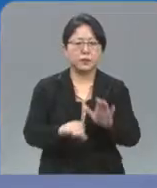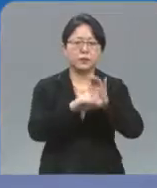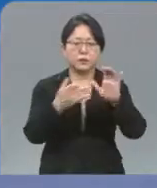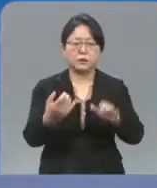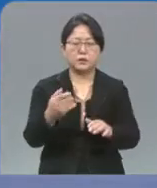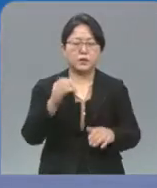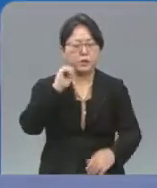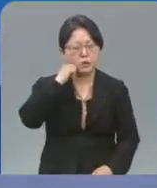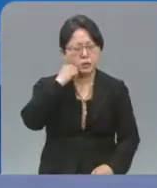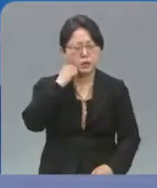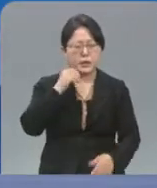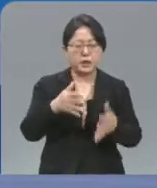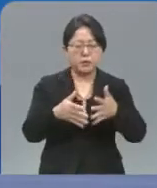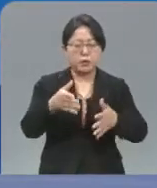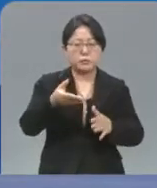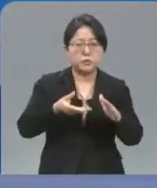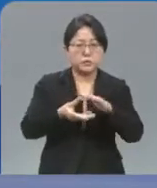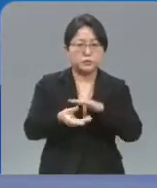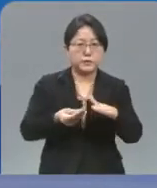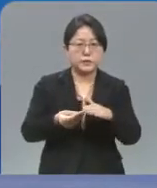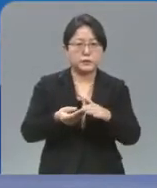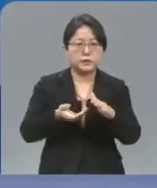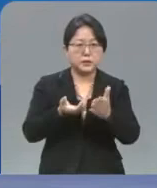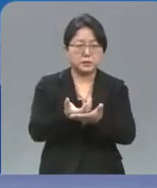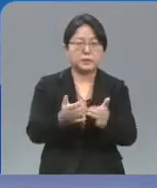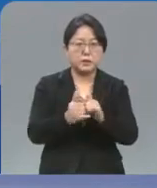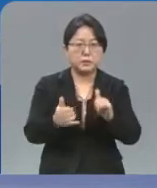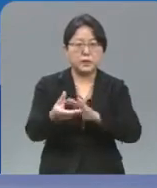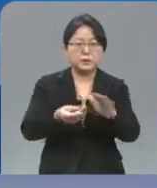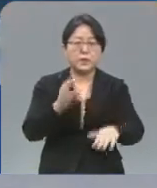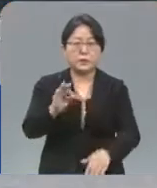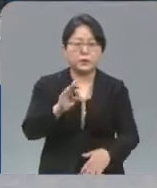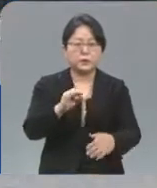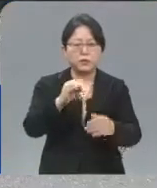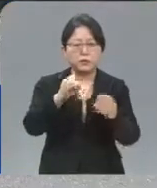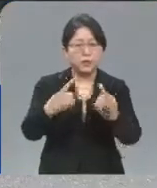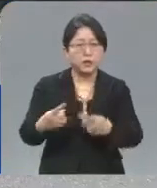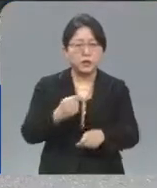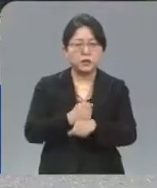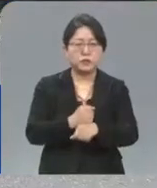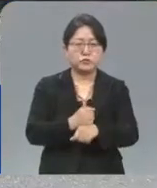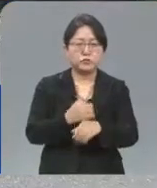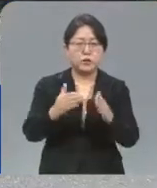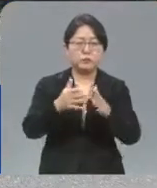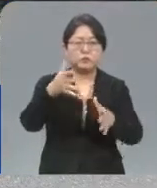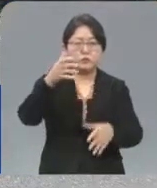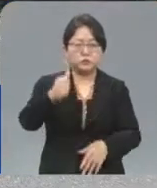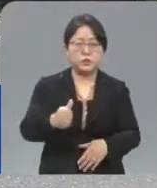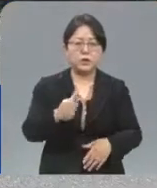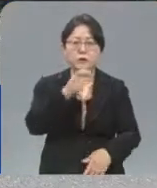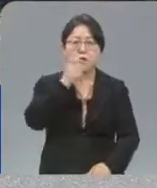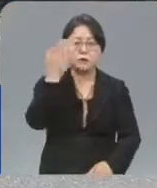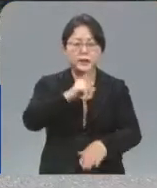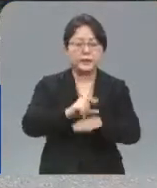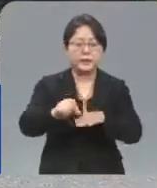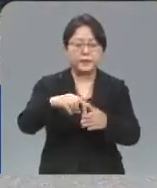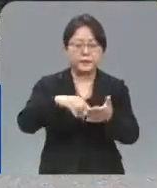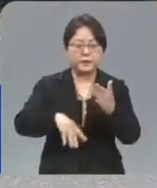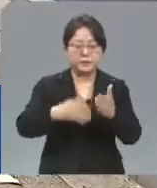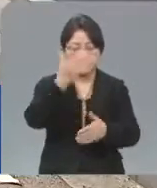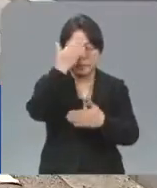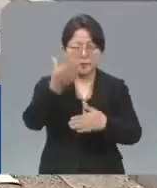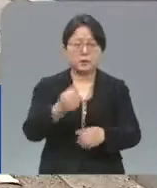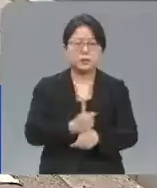코로나19로 어려움을 겪는 임차인들에게 임대료를 인하해 준 이른바 착한 임대인들에게 여수시가 지방세를 감면해